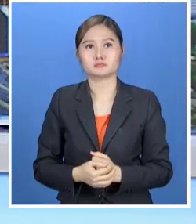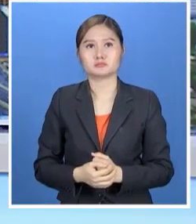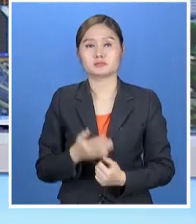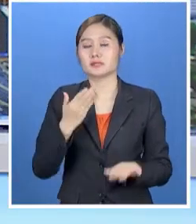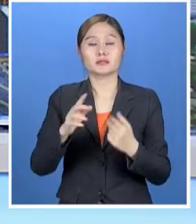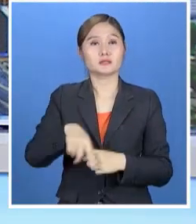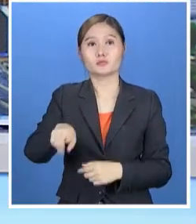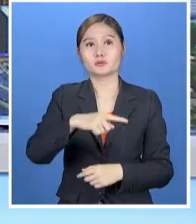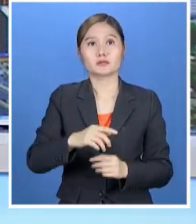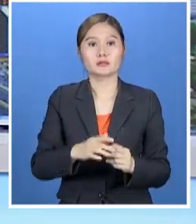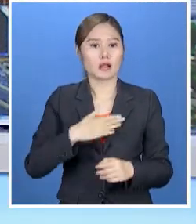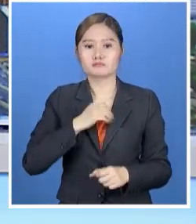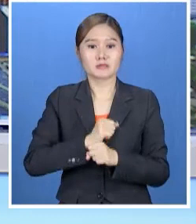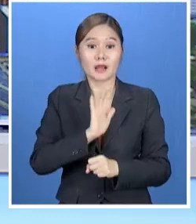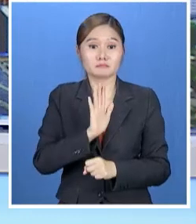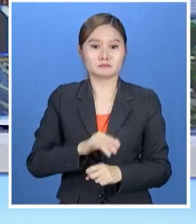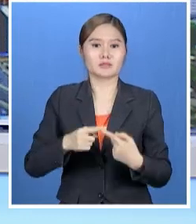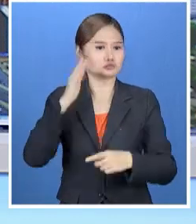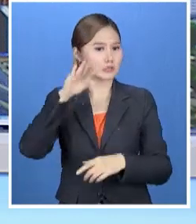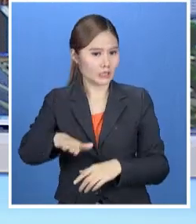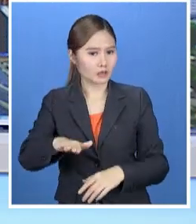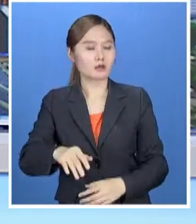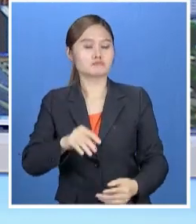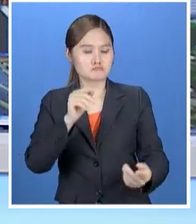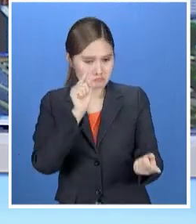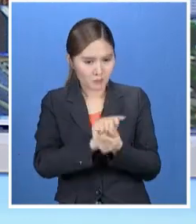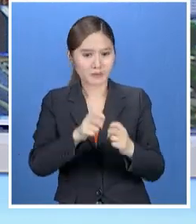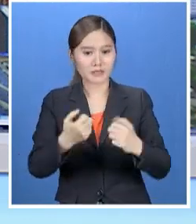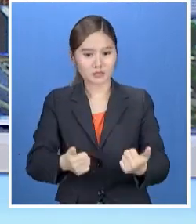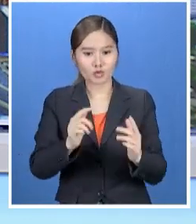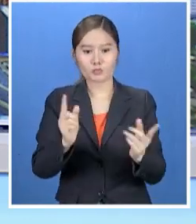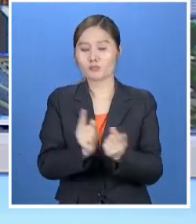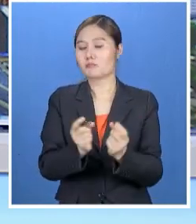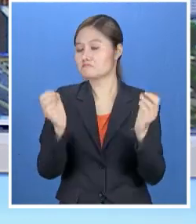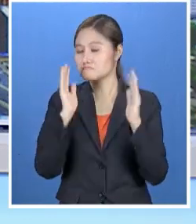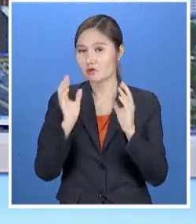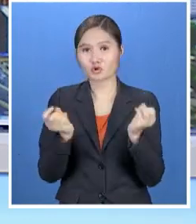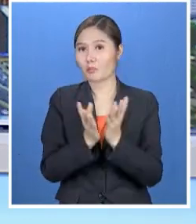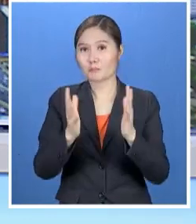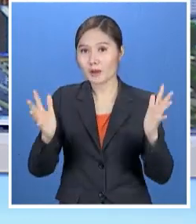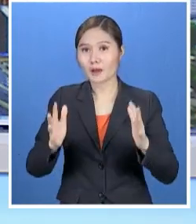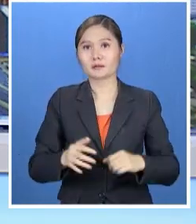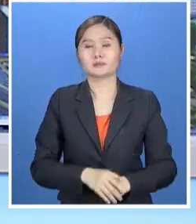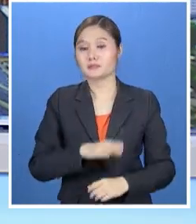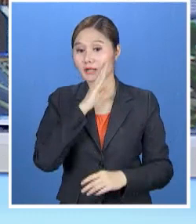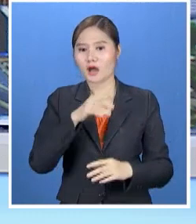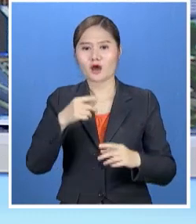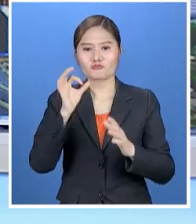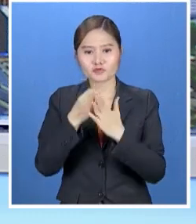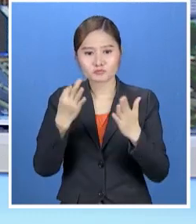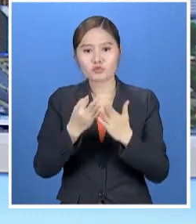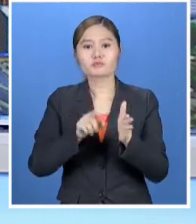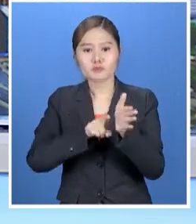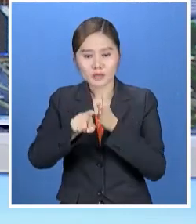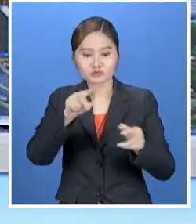ก็แล้วแต่ท่านผู้ชมนะพระครูบอกท่านไม่ได้ทำแต่ว่าหนุ่มวัย18บอกเจออย่างนี้แล้วมีคนเจอมากับตัวเยอะแยะ ถ้าโดนแฮกเฟซบุ๊กเนี่ยเอาเฟ